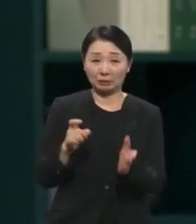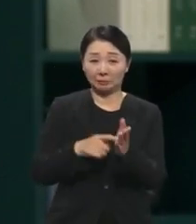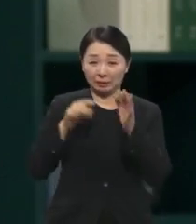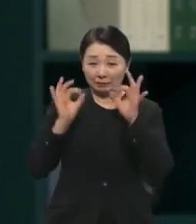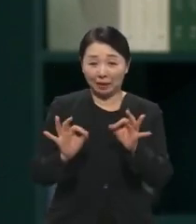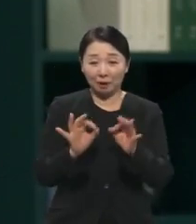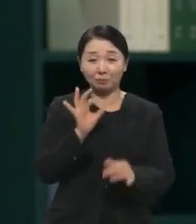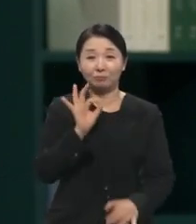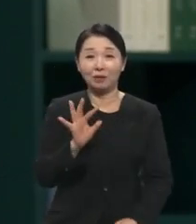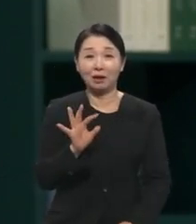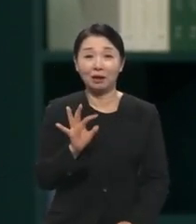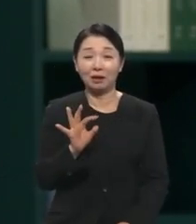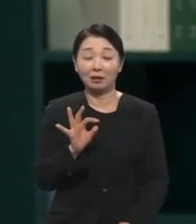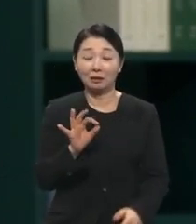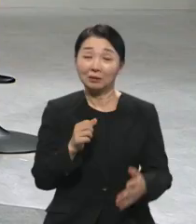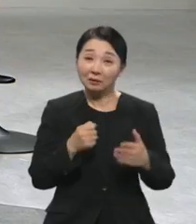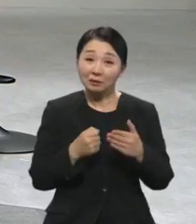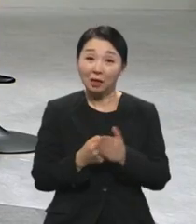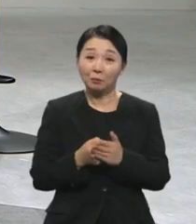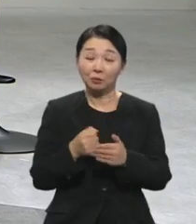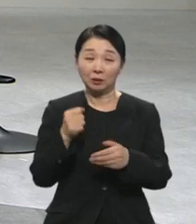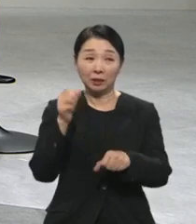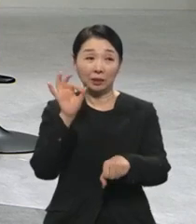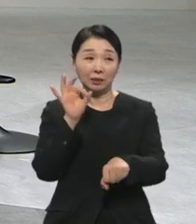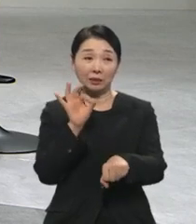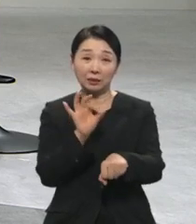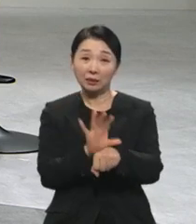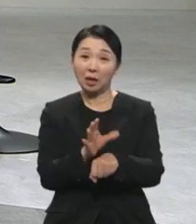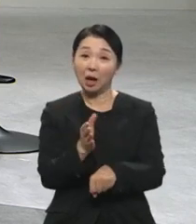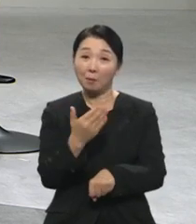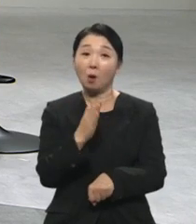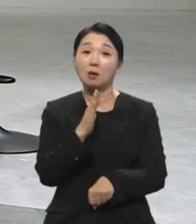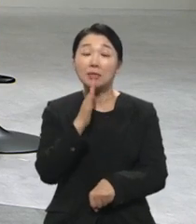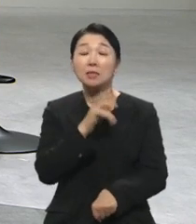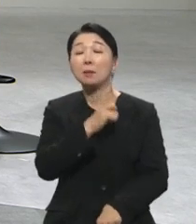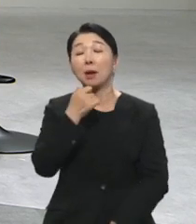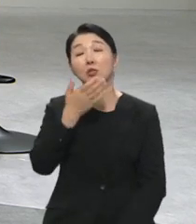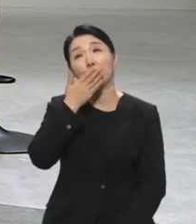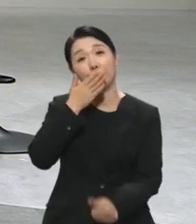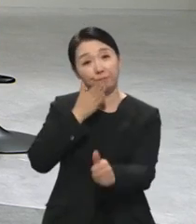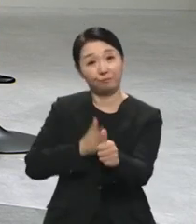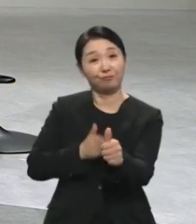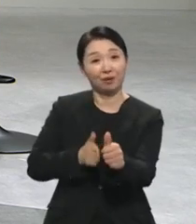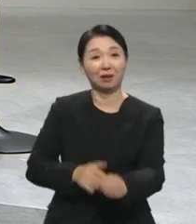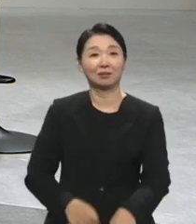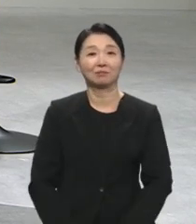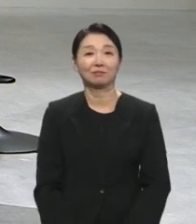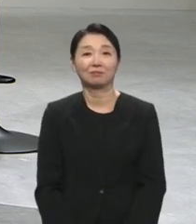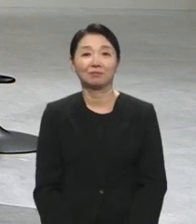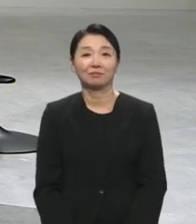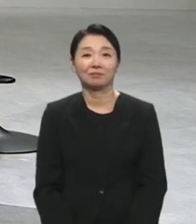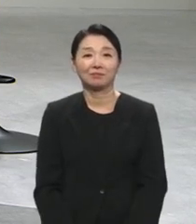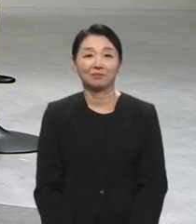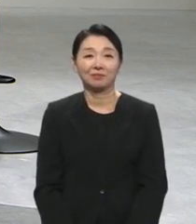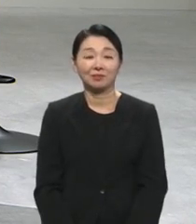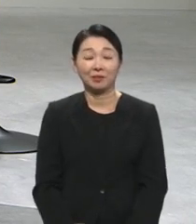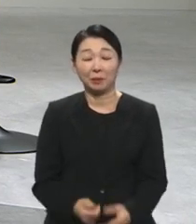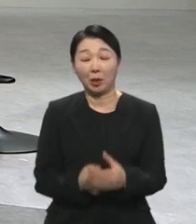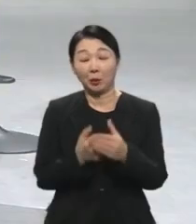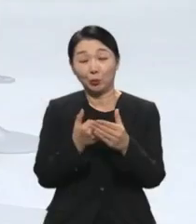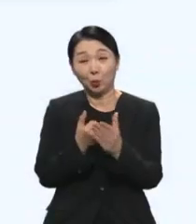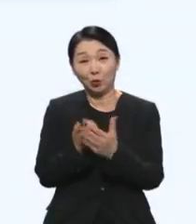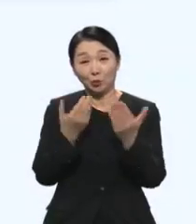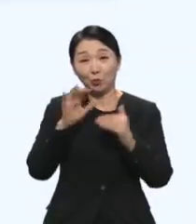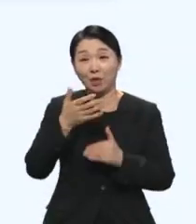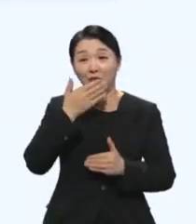없잖아요 그래서 이왕 사 먹는 거 진짜 맛있는 거를 좀 드시라고 그래서 제가 이제 전국 이색 휴게소 음식